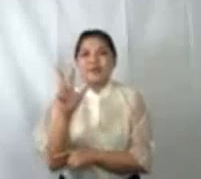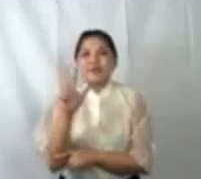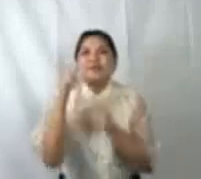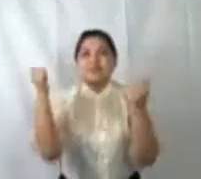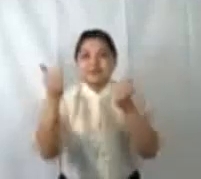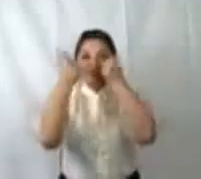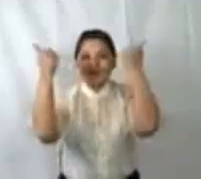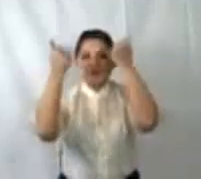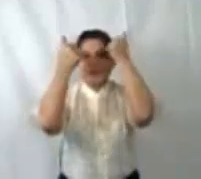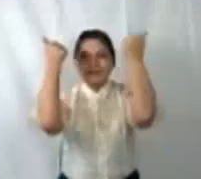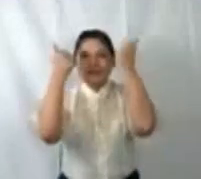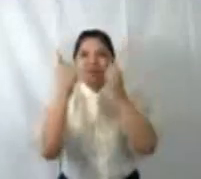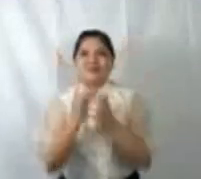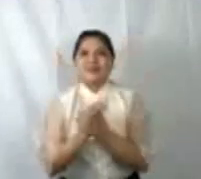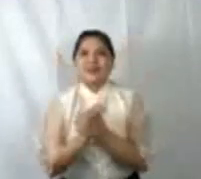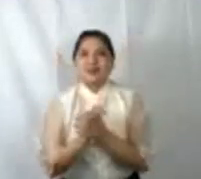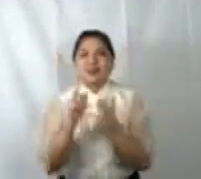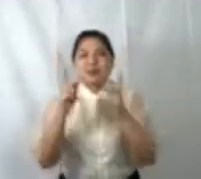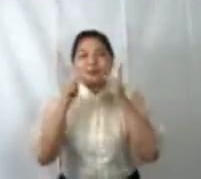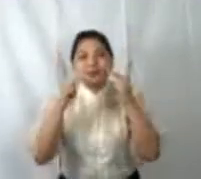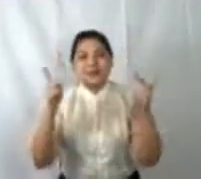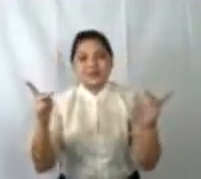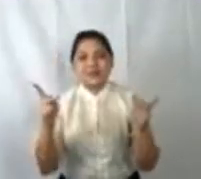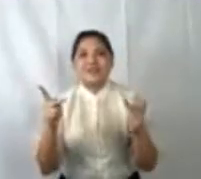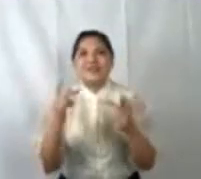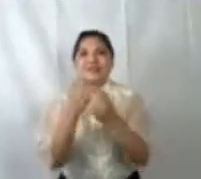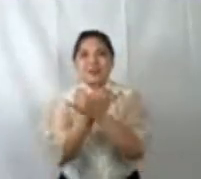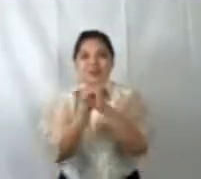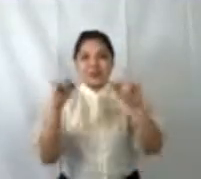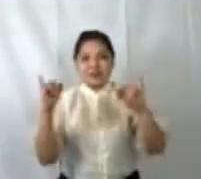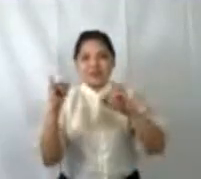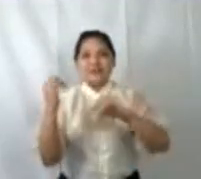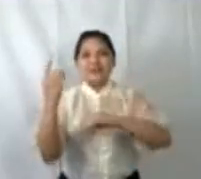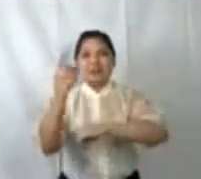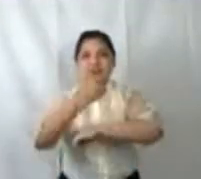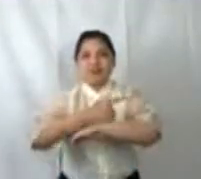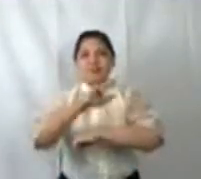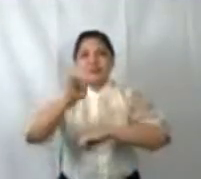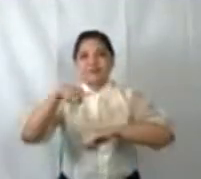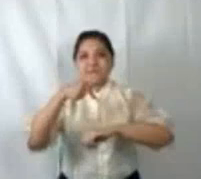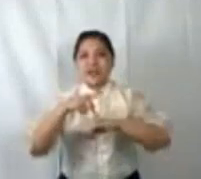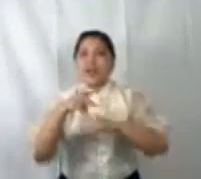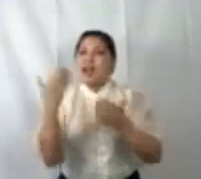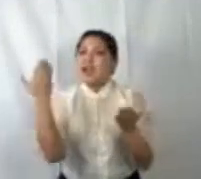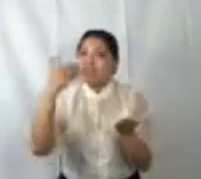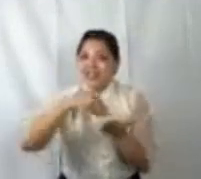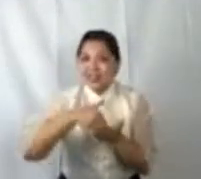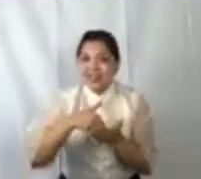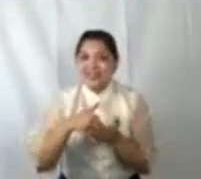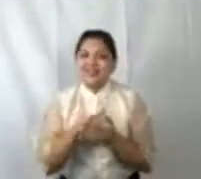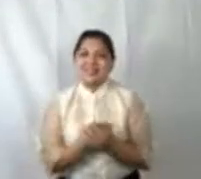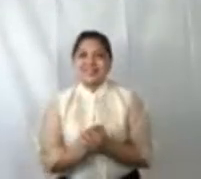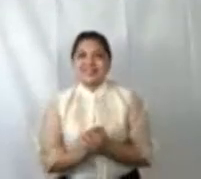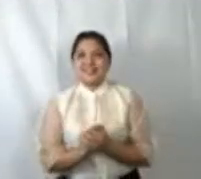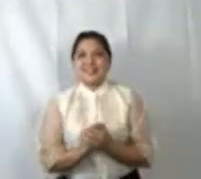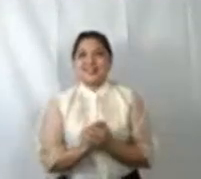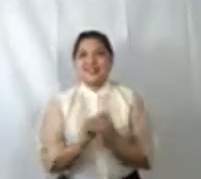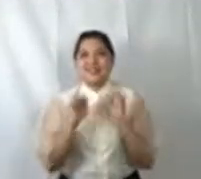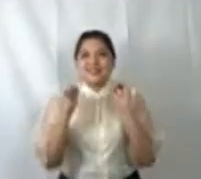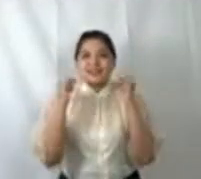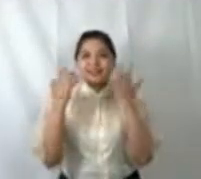ika-123 anibersaryo ng proklamasyon ng kasarinlan ng Pilipinas. Muli, bigyan natin sila ng